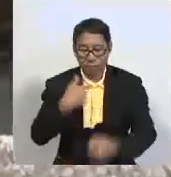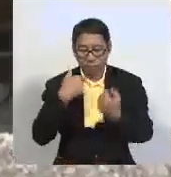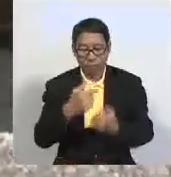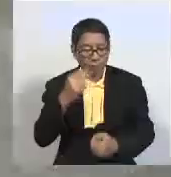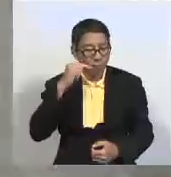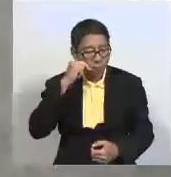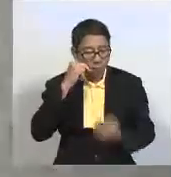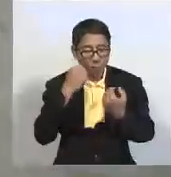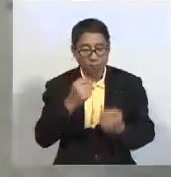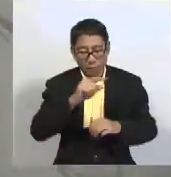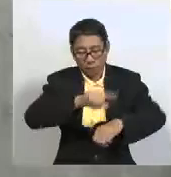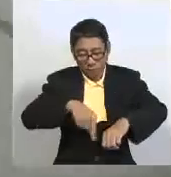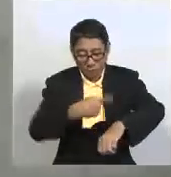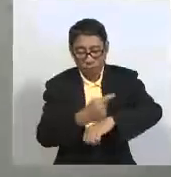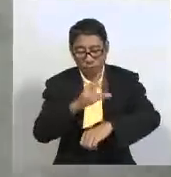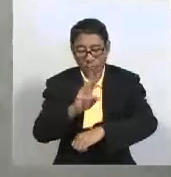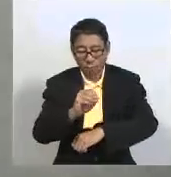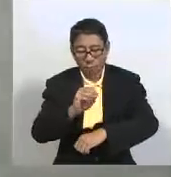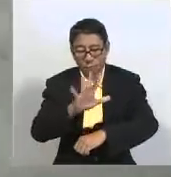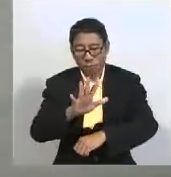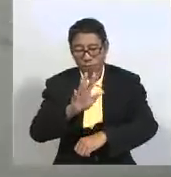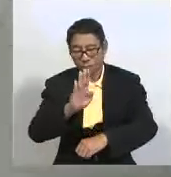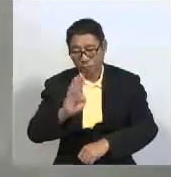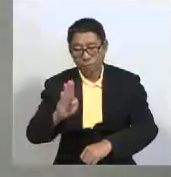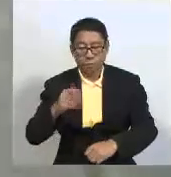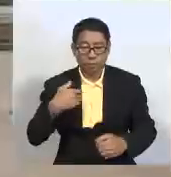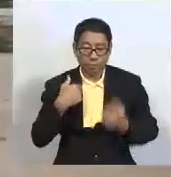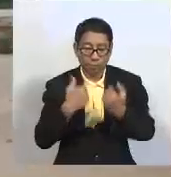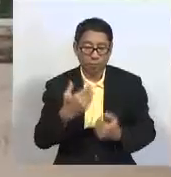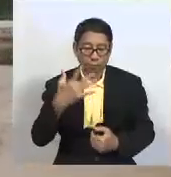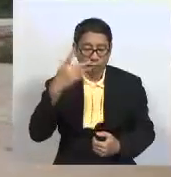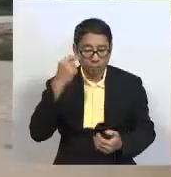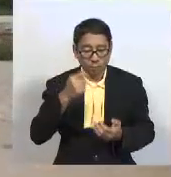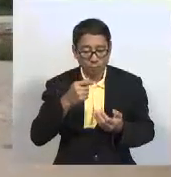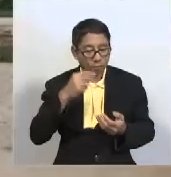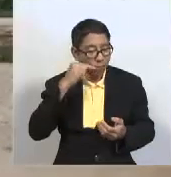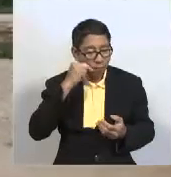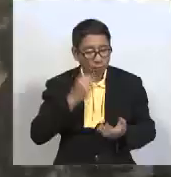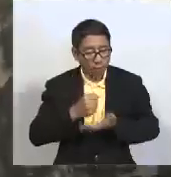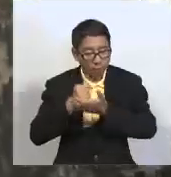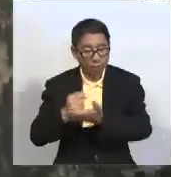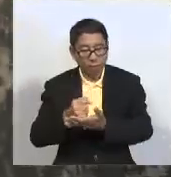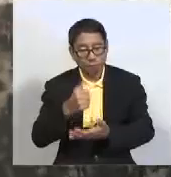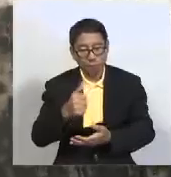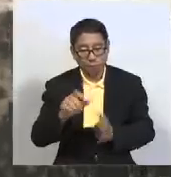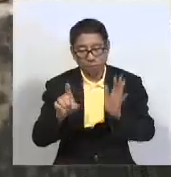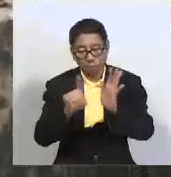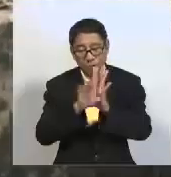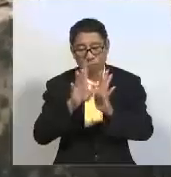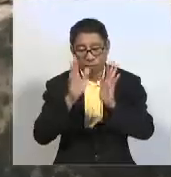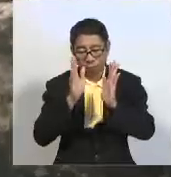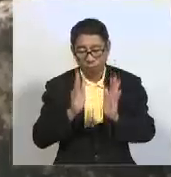คิดค่าน้ำในราคาชั่วโมงละ65บาทซึ่งเมื่อวานนี้สามารถจ่ายน้ำให้กับเกษตรกรได้เพียงรายเดียวเท่